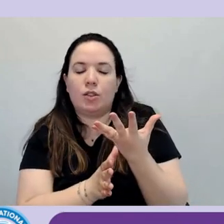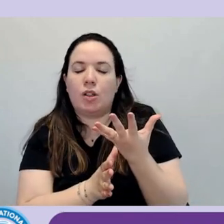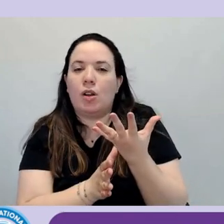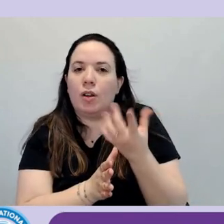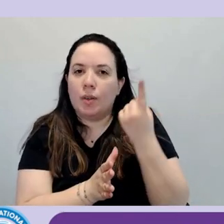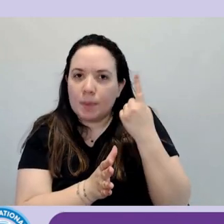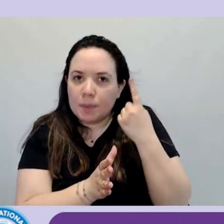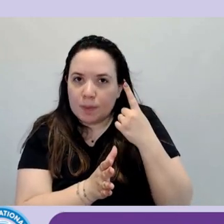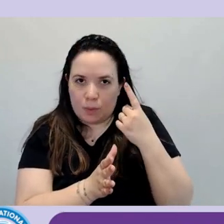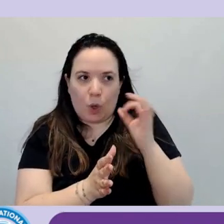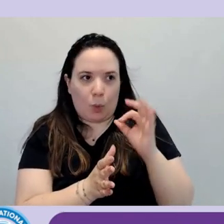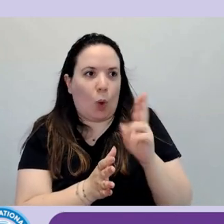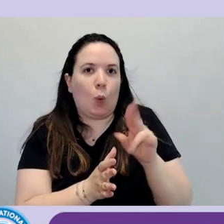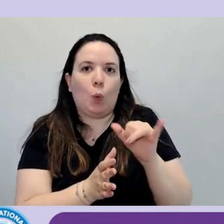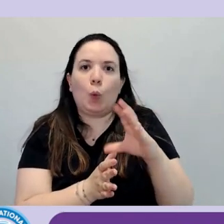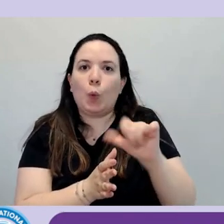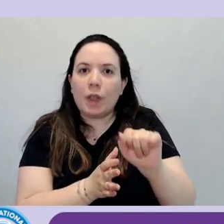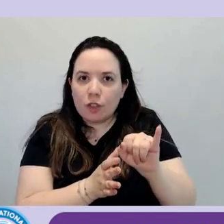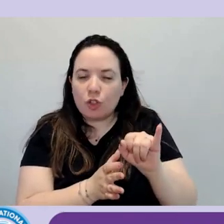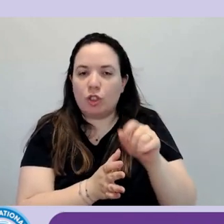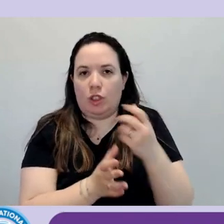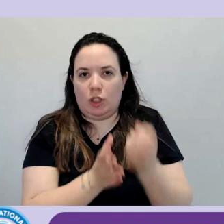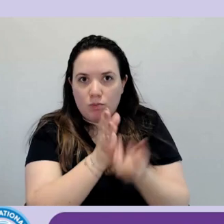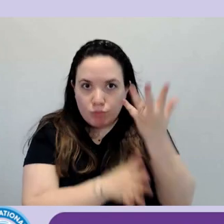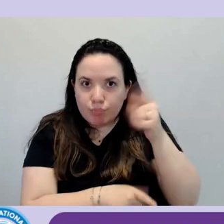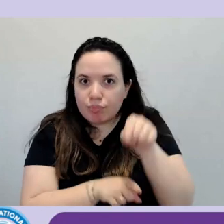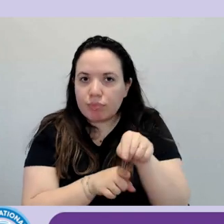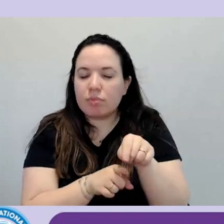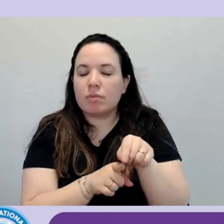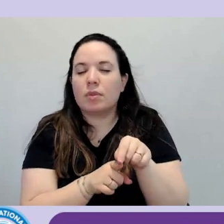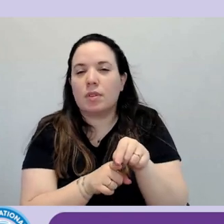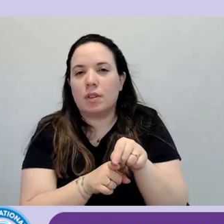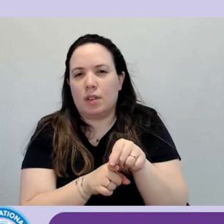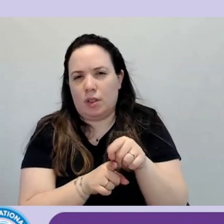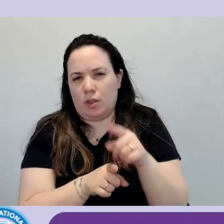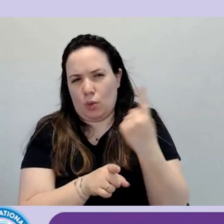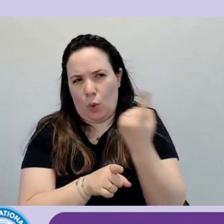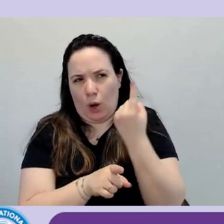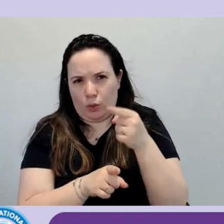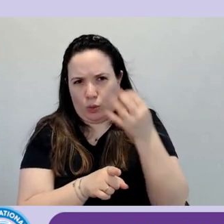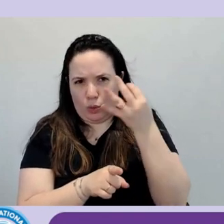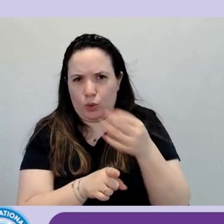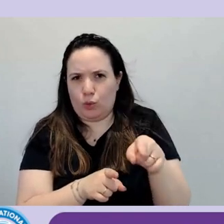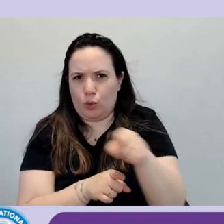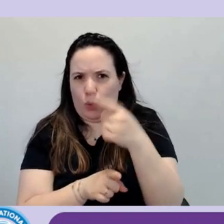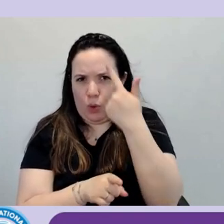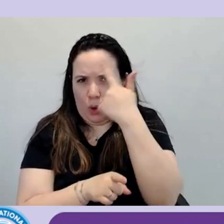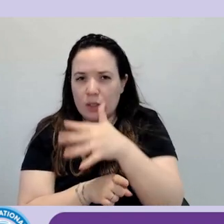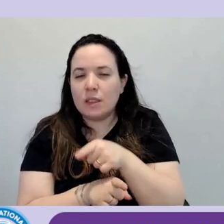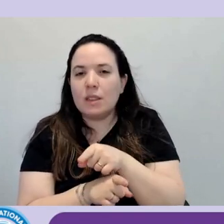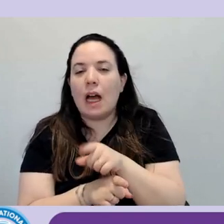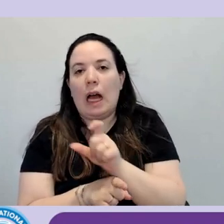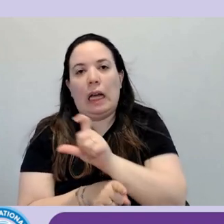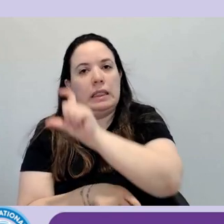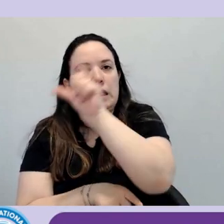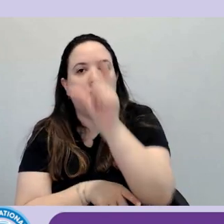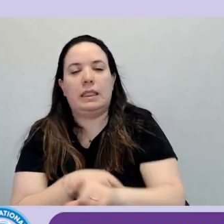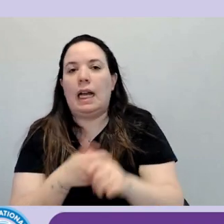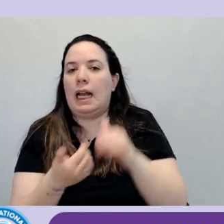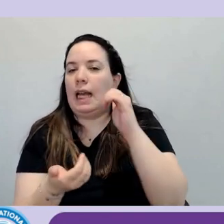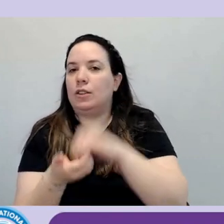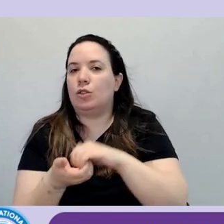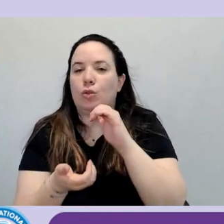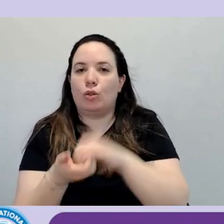dall'Unione italiana cch po vedenti che qualcuno saprà che in Italia è l'associazione